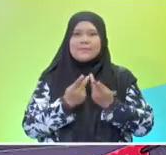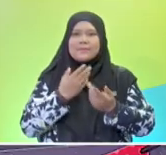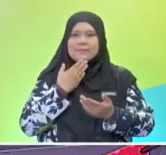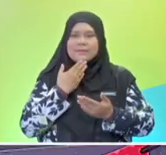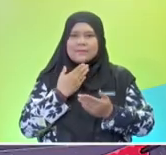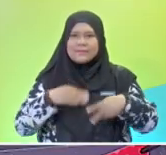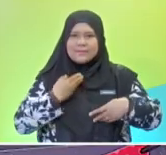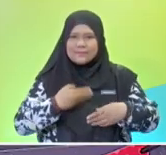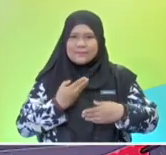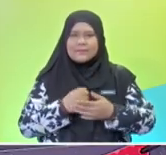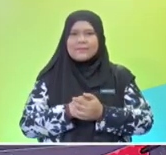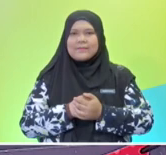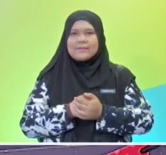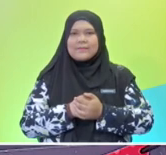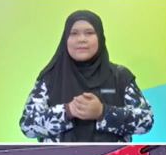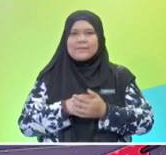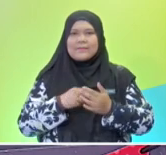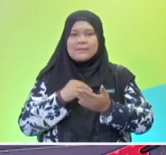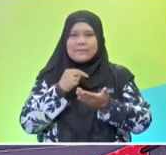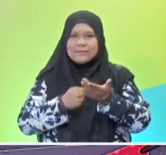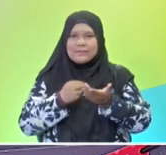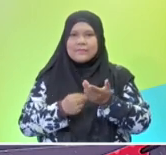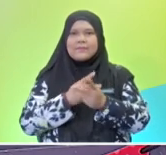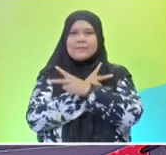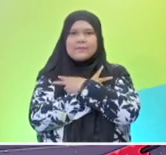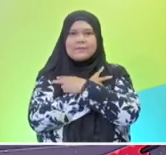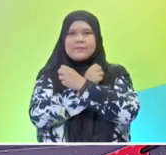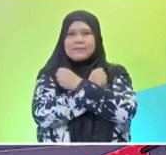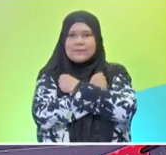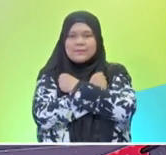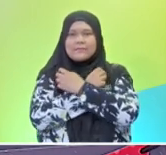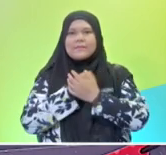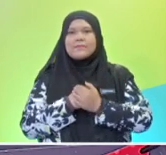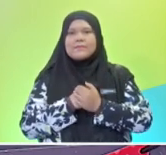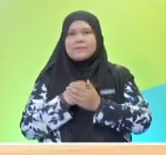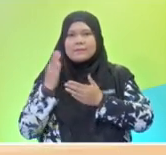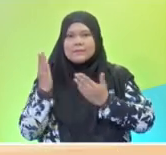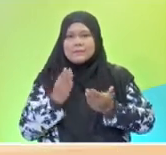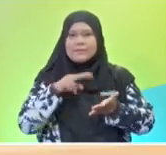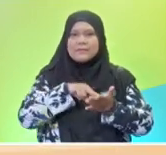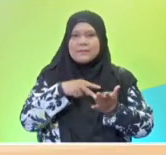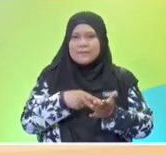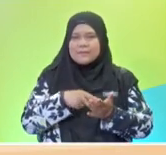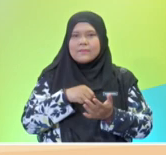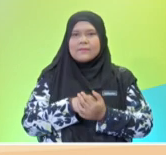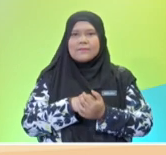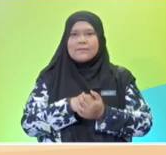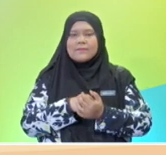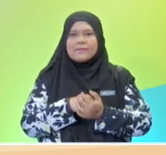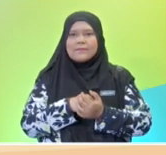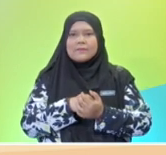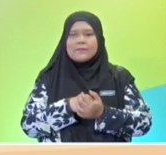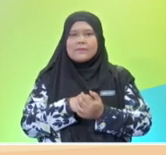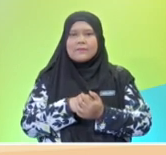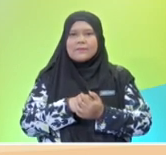ni dibawa nilai kasih sayang. Kasih sayang ni okey, membawa maksud kepekaan